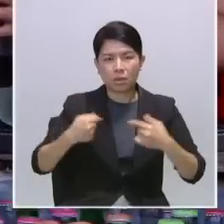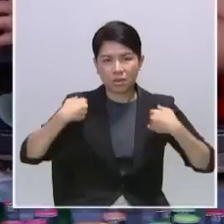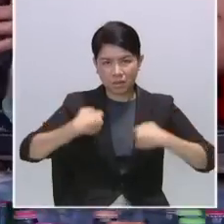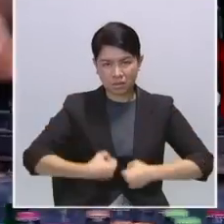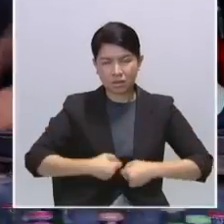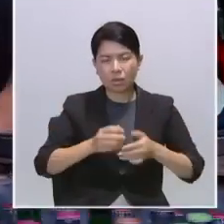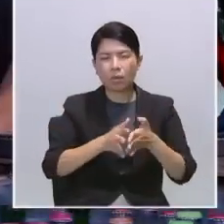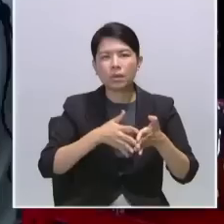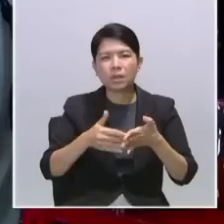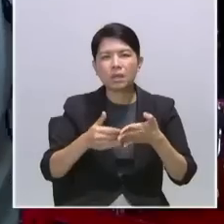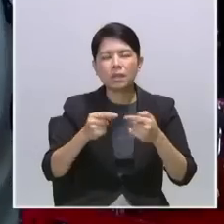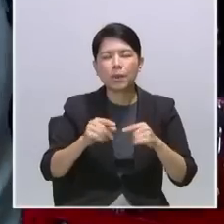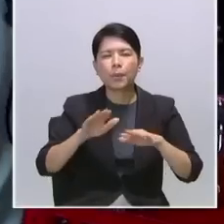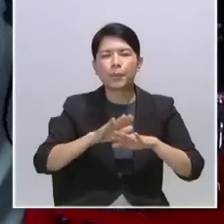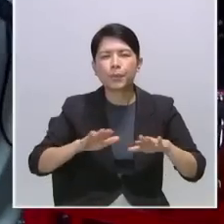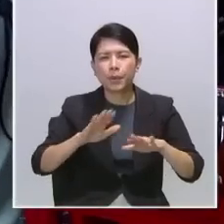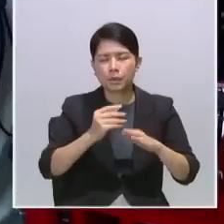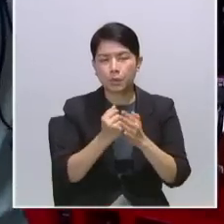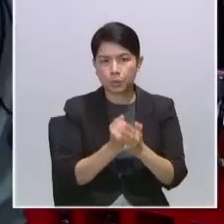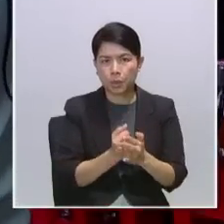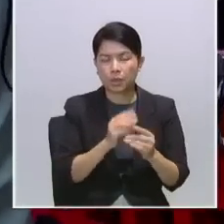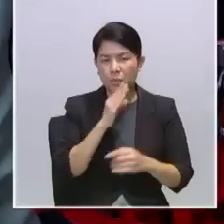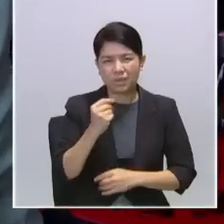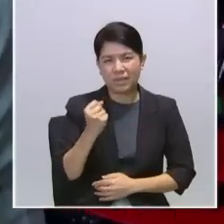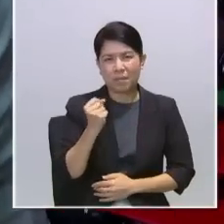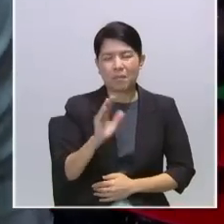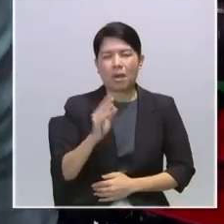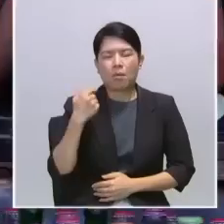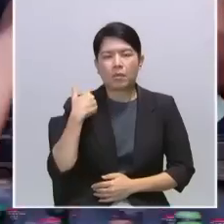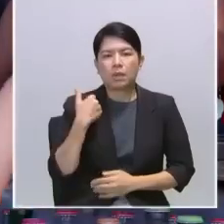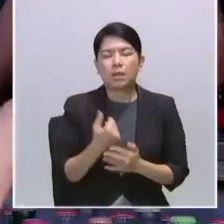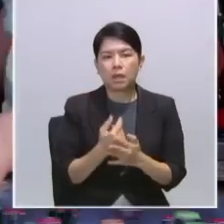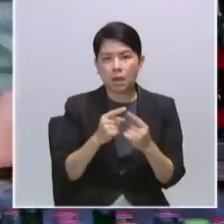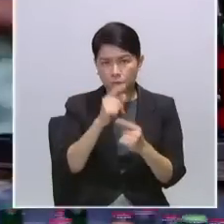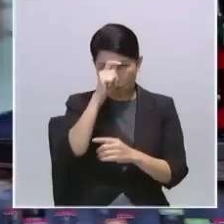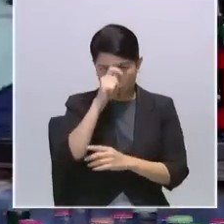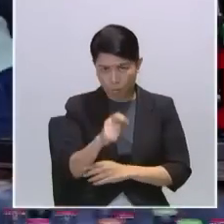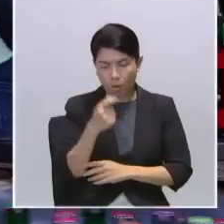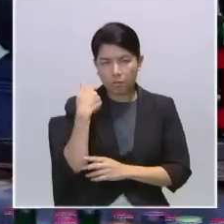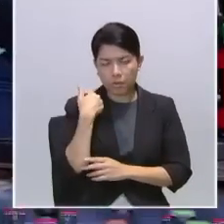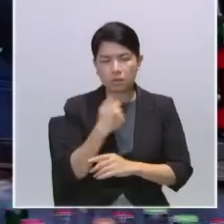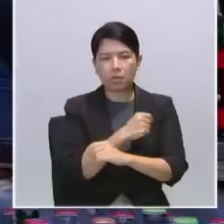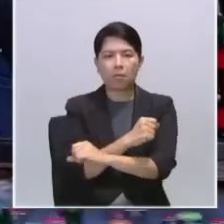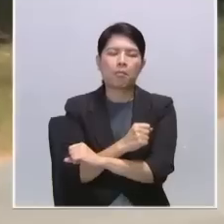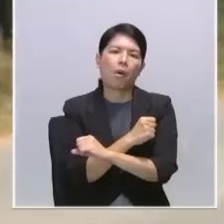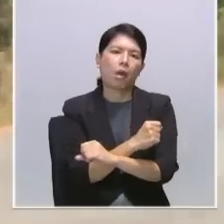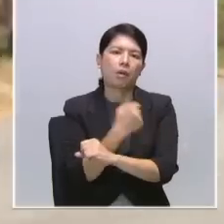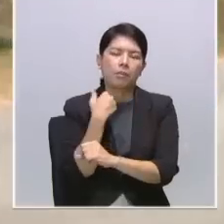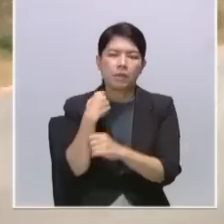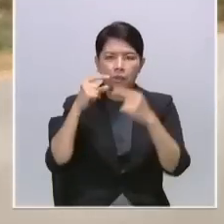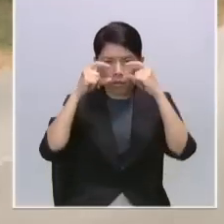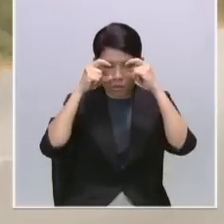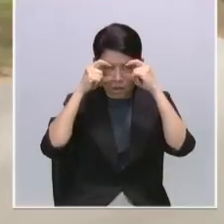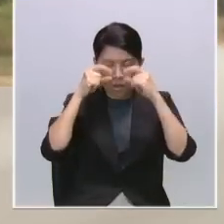ก็ได ้ มันจะได้ระบายความร้อนได้ดีอย่าลืมครับพกหมวกไปด้วยนะครับแนะนำเป็นหมวกปีกกว้างแล้วก็แว่นต